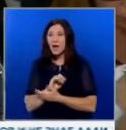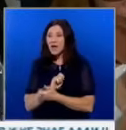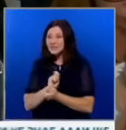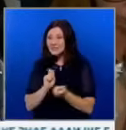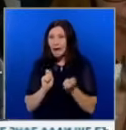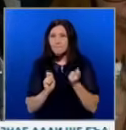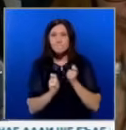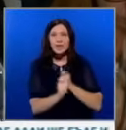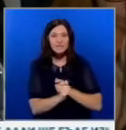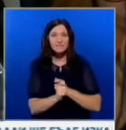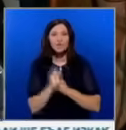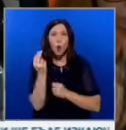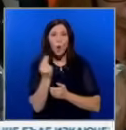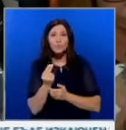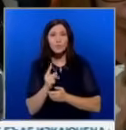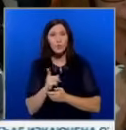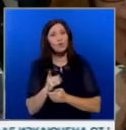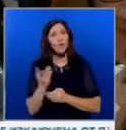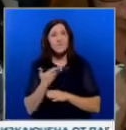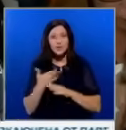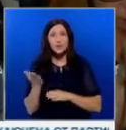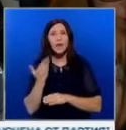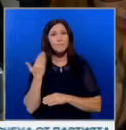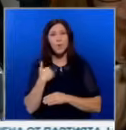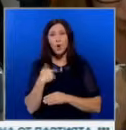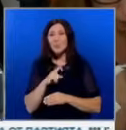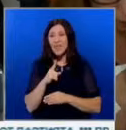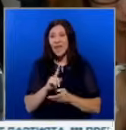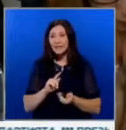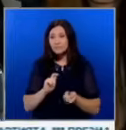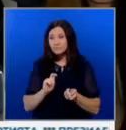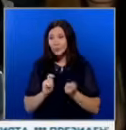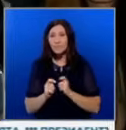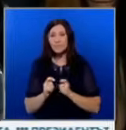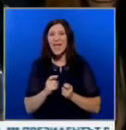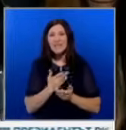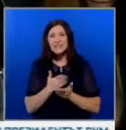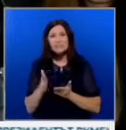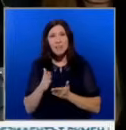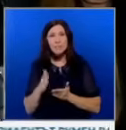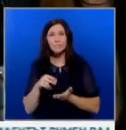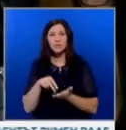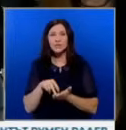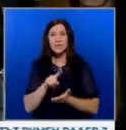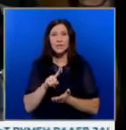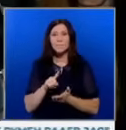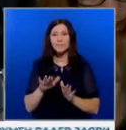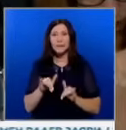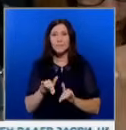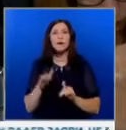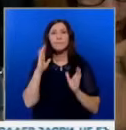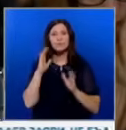образци, което е било винаги моя неизменна позиция. Не приемам правителството да превръща България